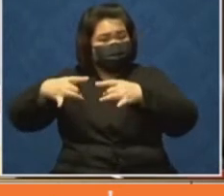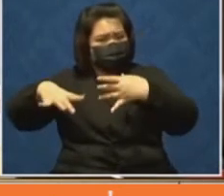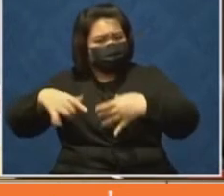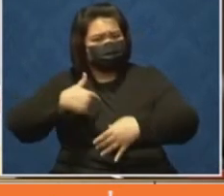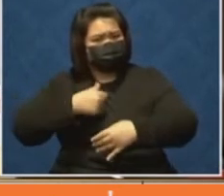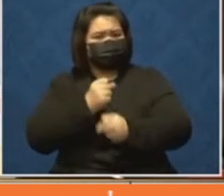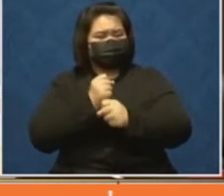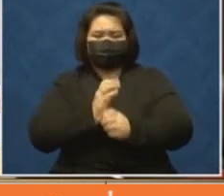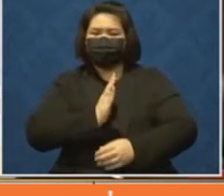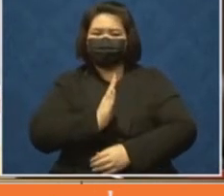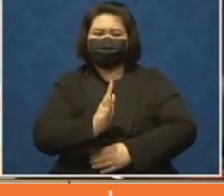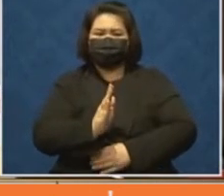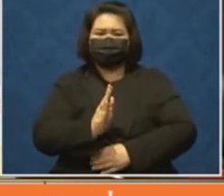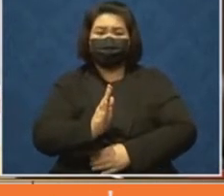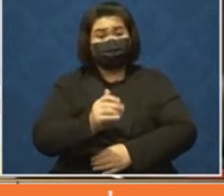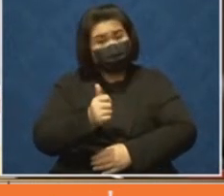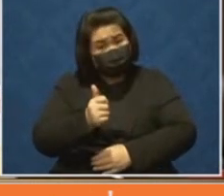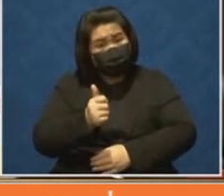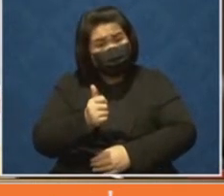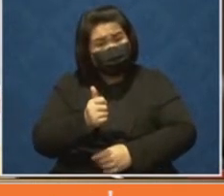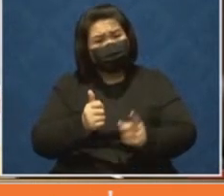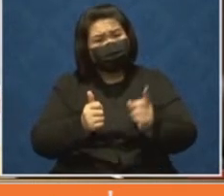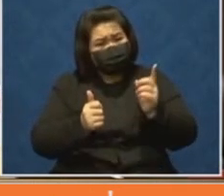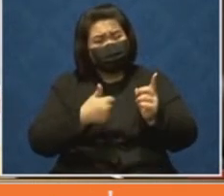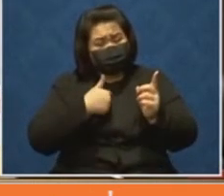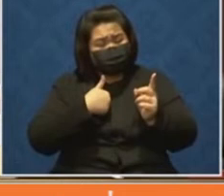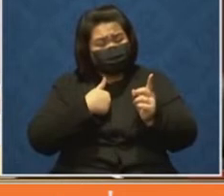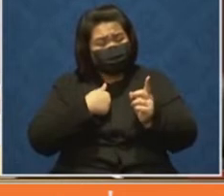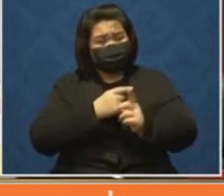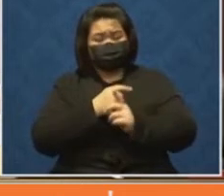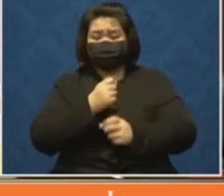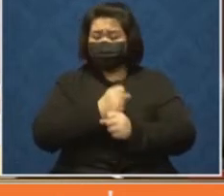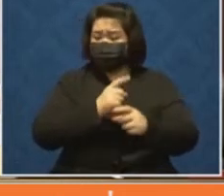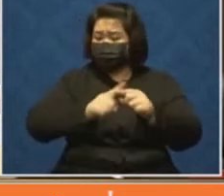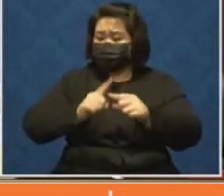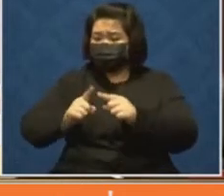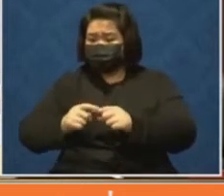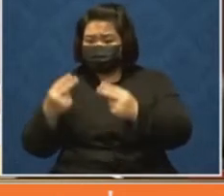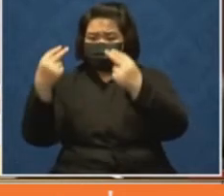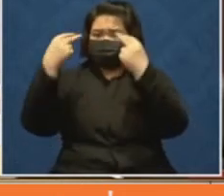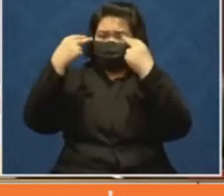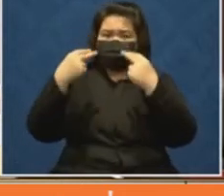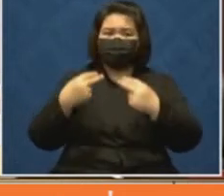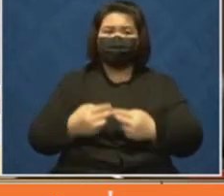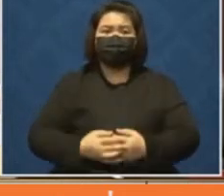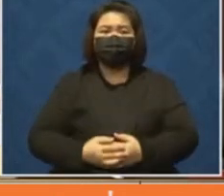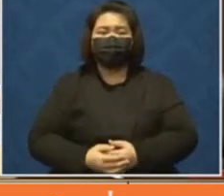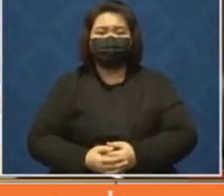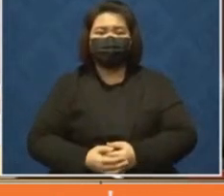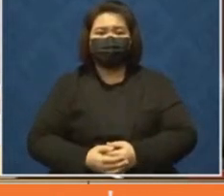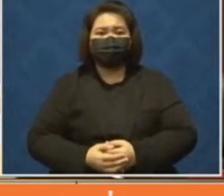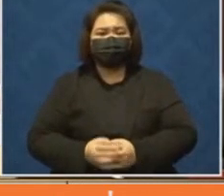ถ้าต้หวาดกลัวว่ารัดสอดแงอย 24 ชวโงเช่นเดวกันครับพวกผม